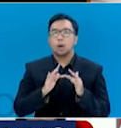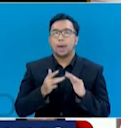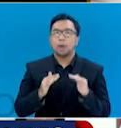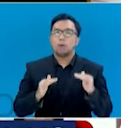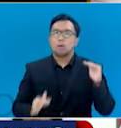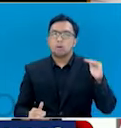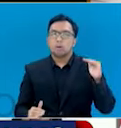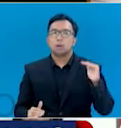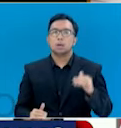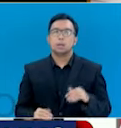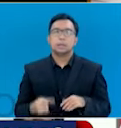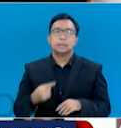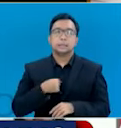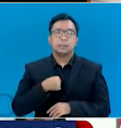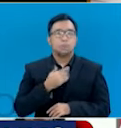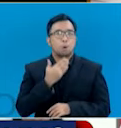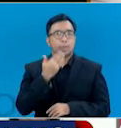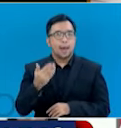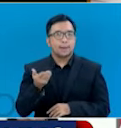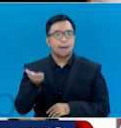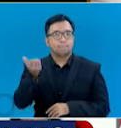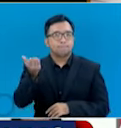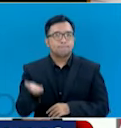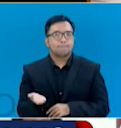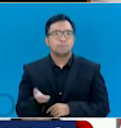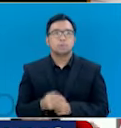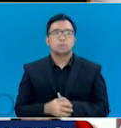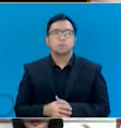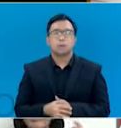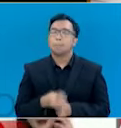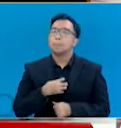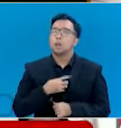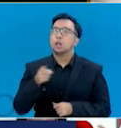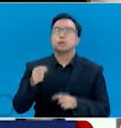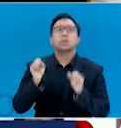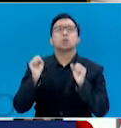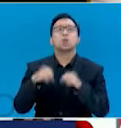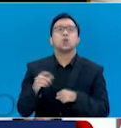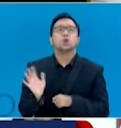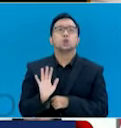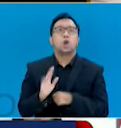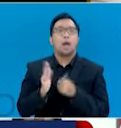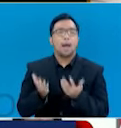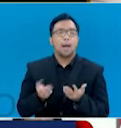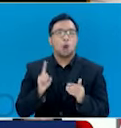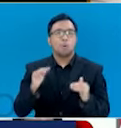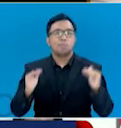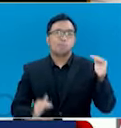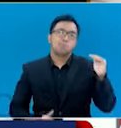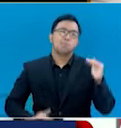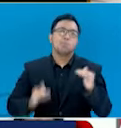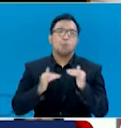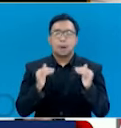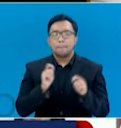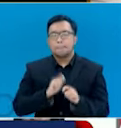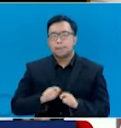kita. Pertanyaan saya kepada Pak Prabowo, setuju tidak Bapak untuk memperbaiki ketimpangan digital ini dan bagaimana